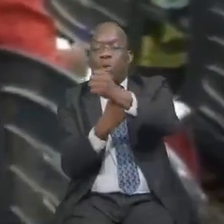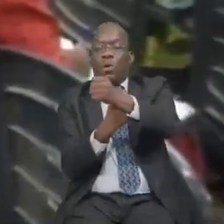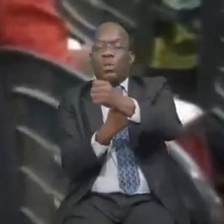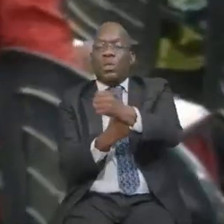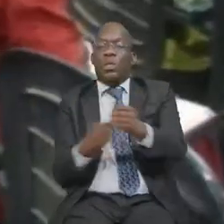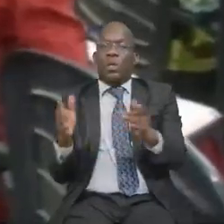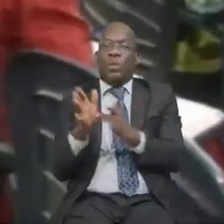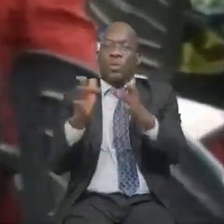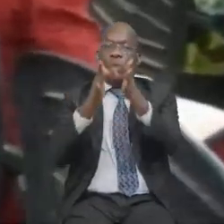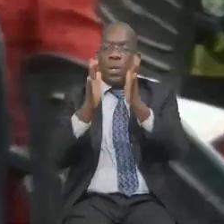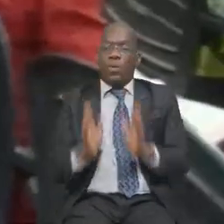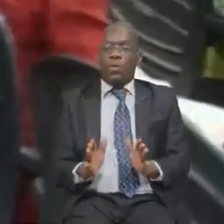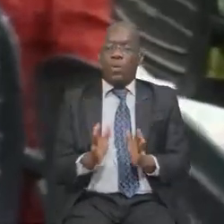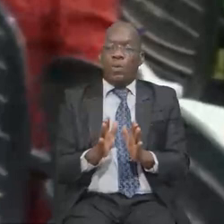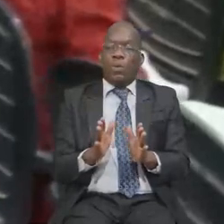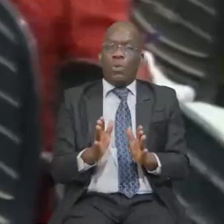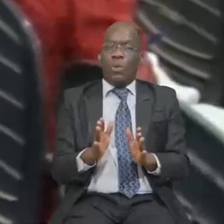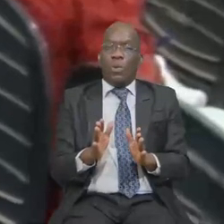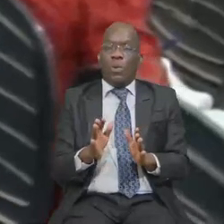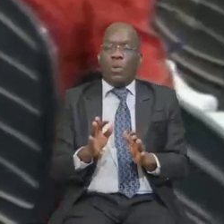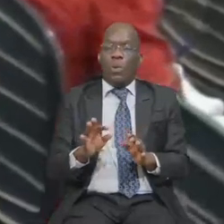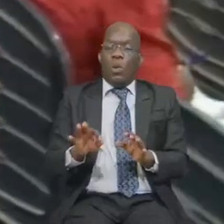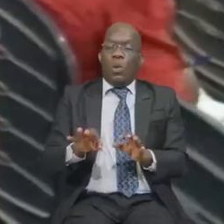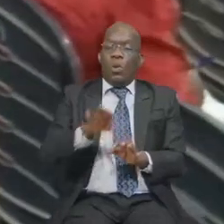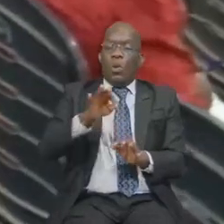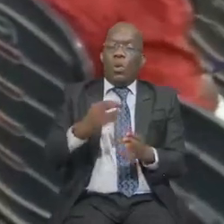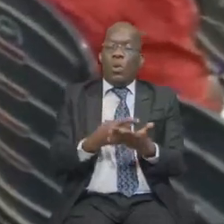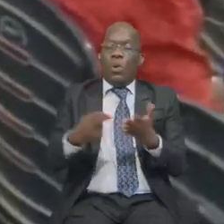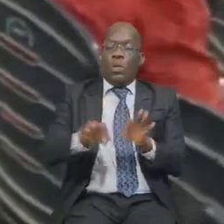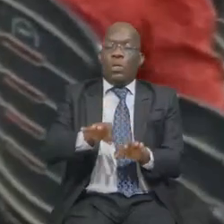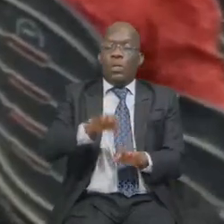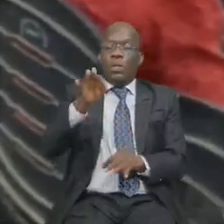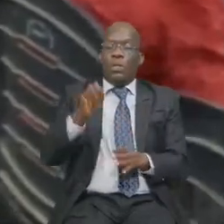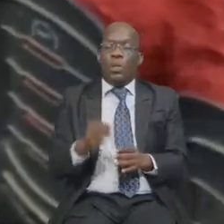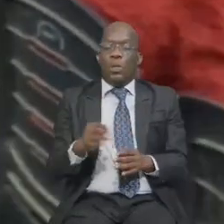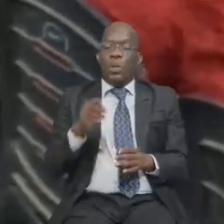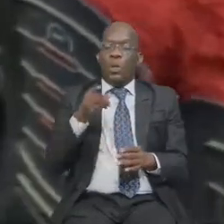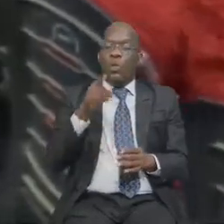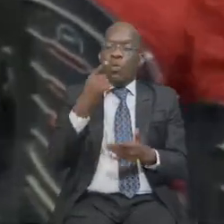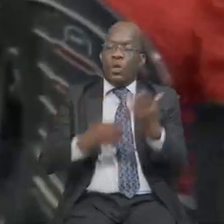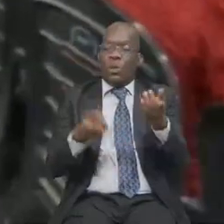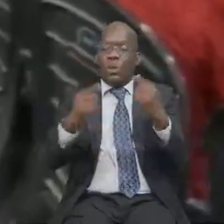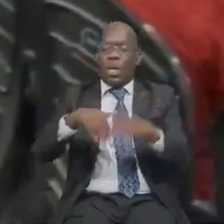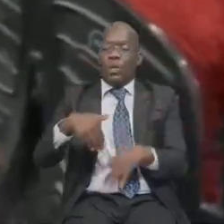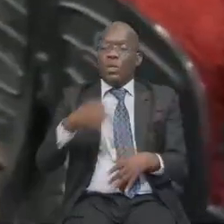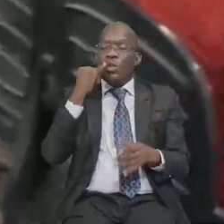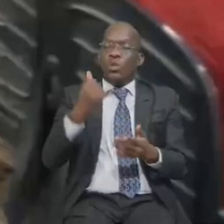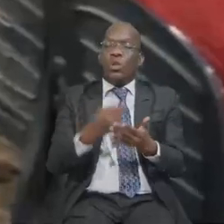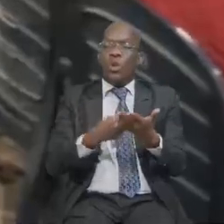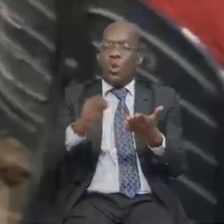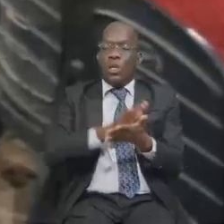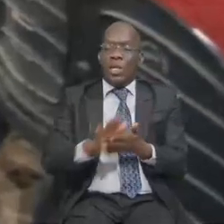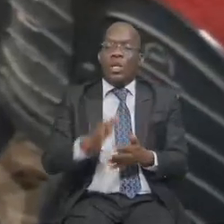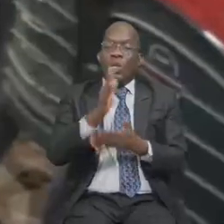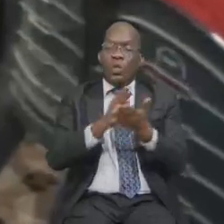sainteté scripturaire. On te dribble par là. Ce qui sort est la sainteté. Quelqu'un te pousse